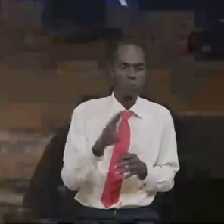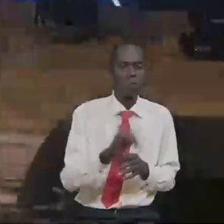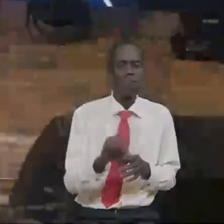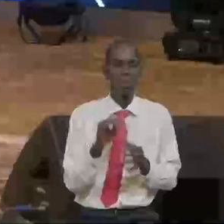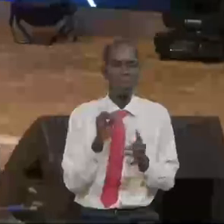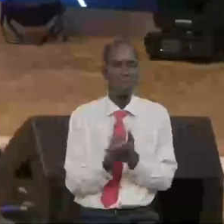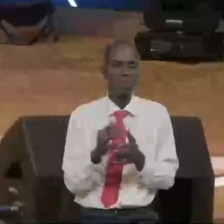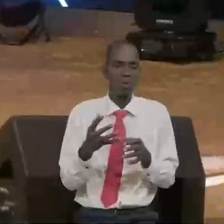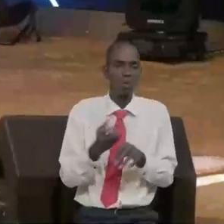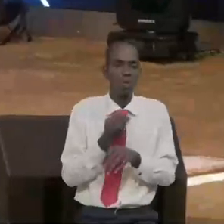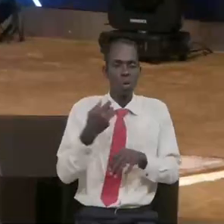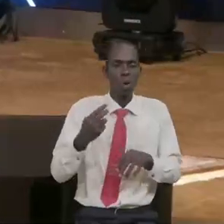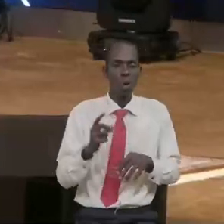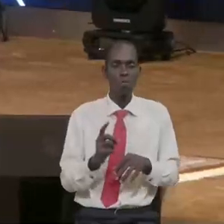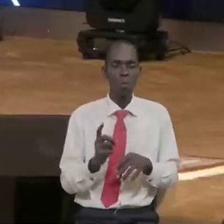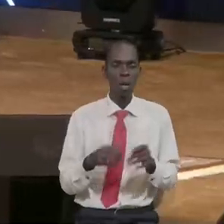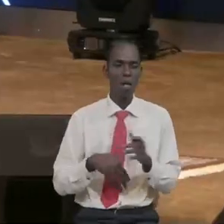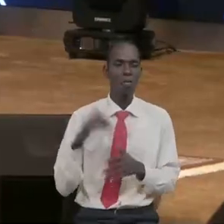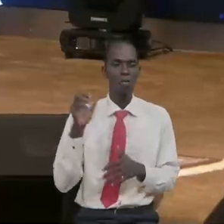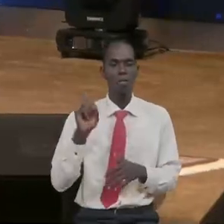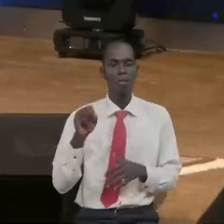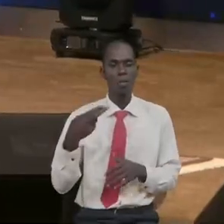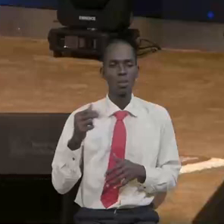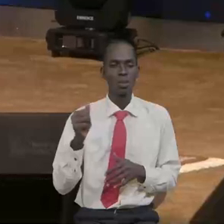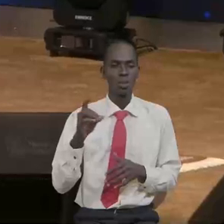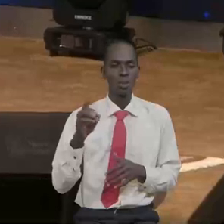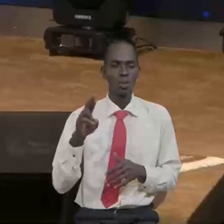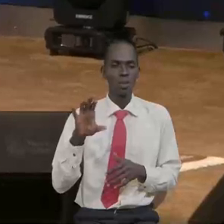avaient jeté. Vous voyez,